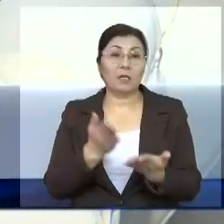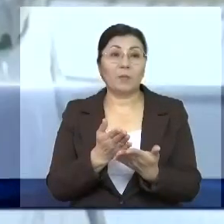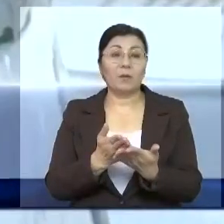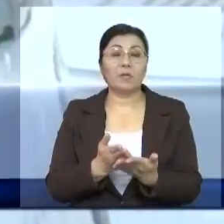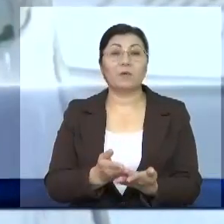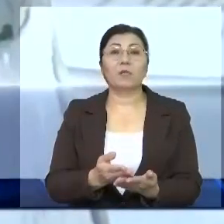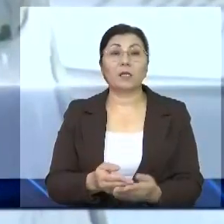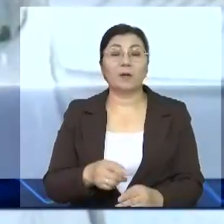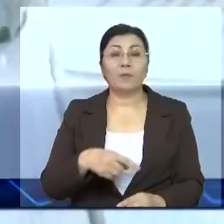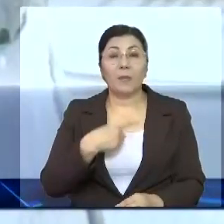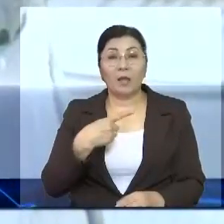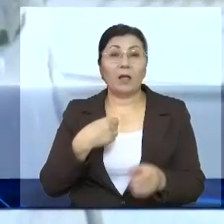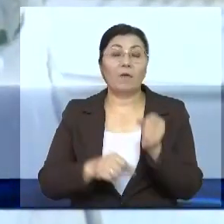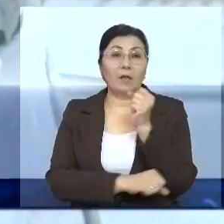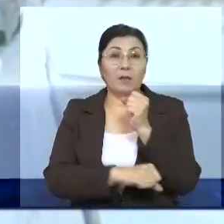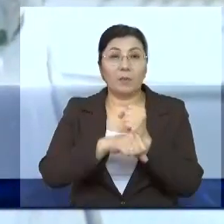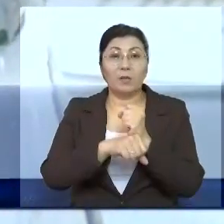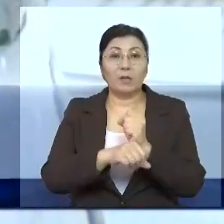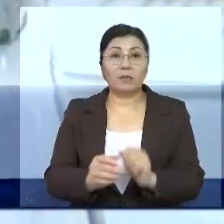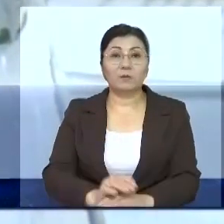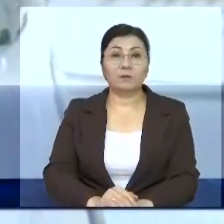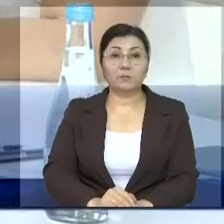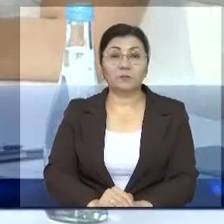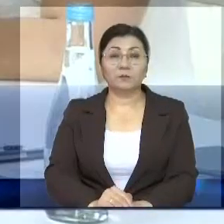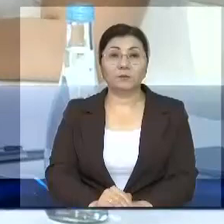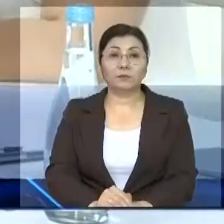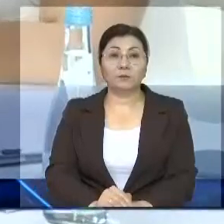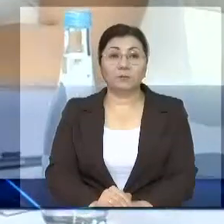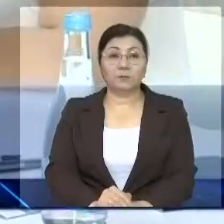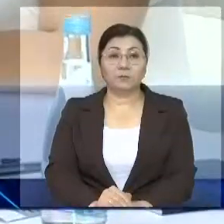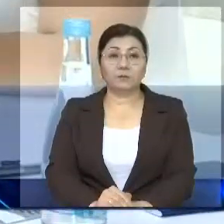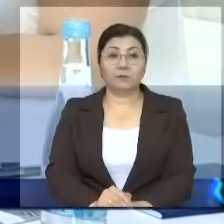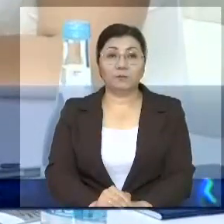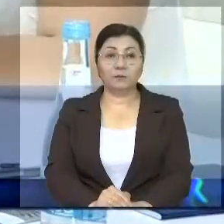индивидуально, отмечают специалисты. Жасан Жалбаков, Душан Жасуланов, телеканал Актобе.